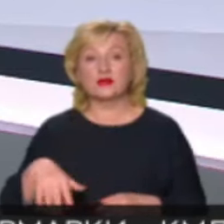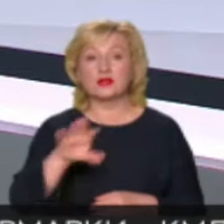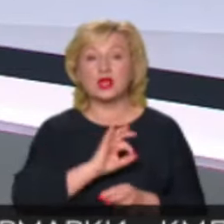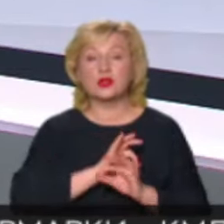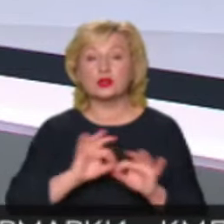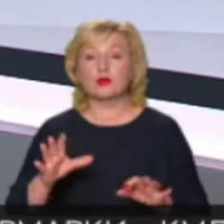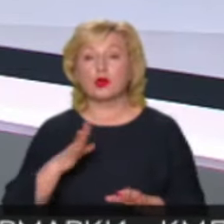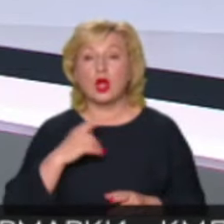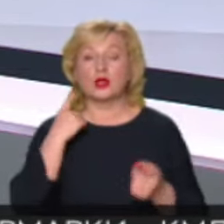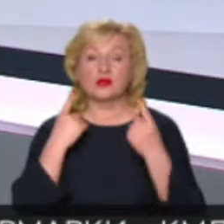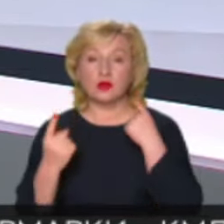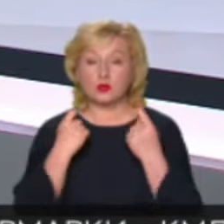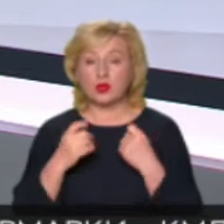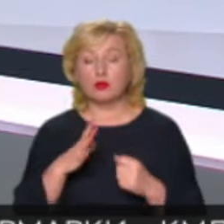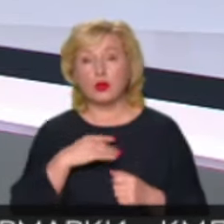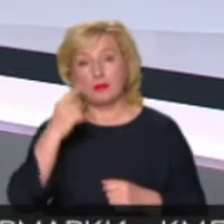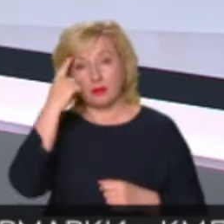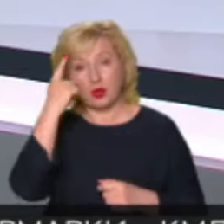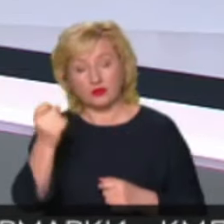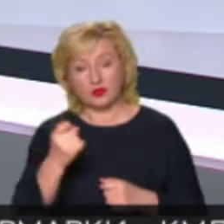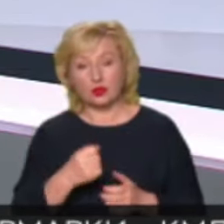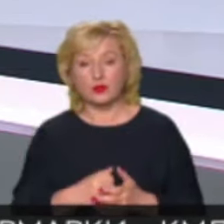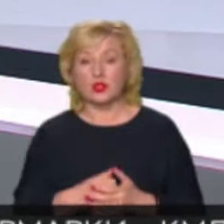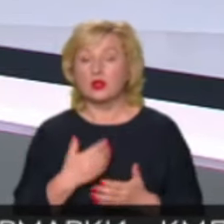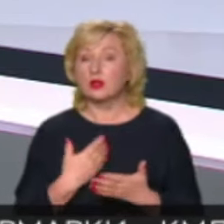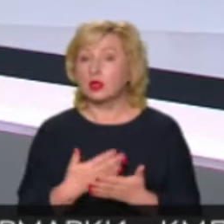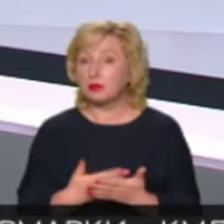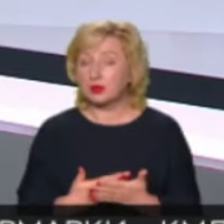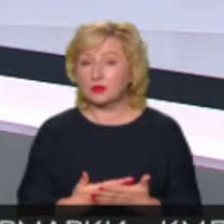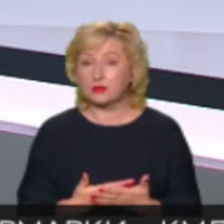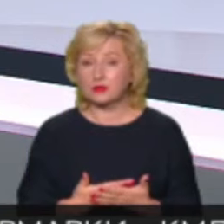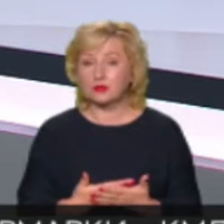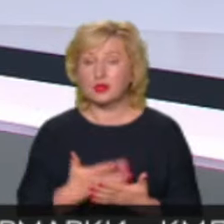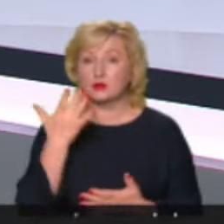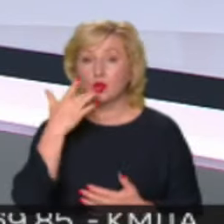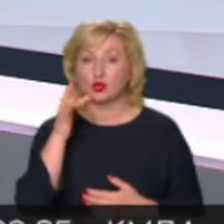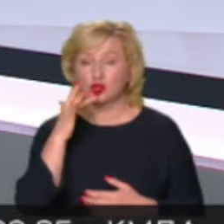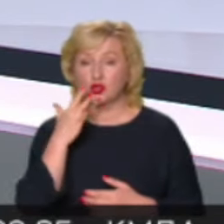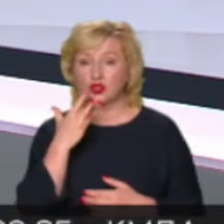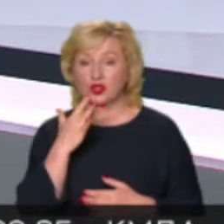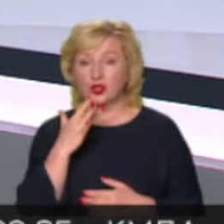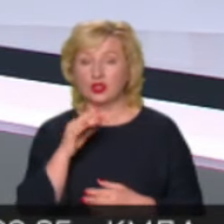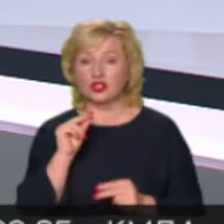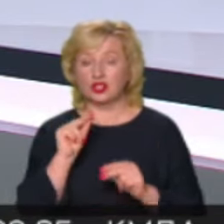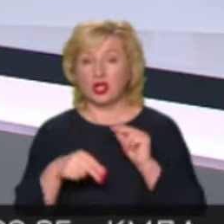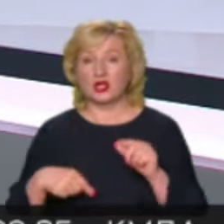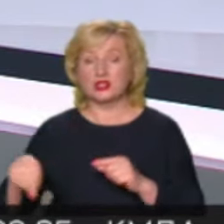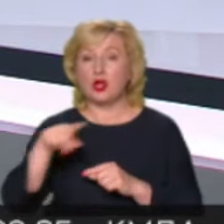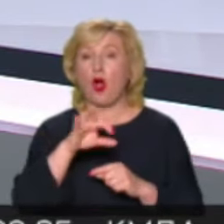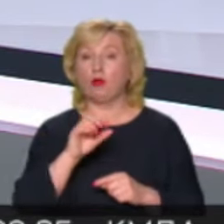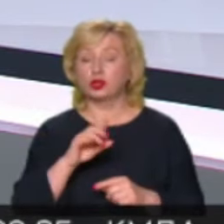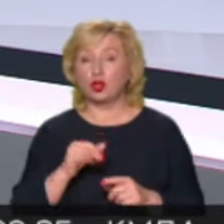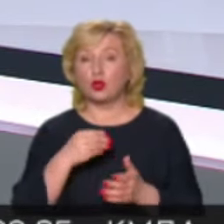Була інформація, було повідомлення в медіа, яке? Що нібито Сполучені Штати через офшори купили в Казахстану літаки,